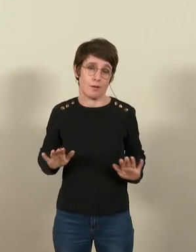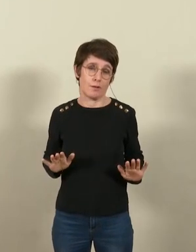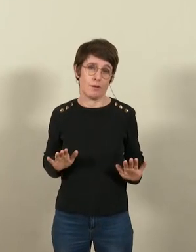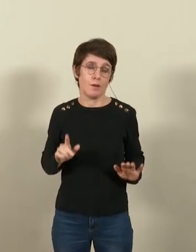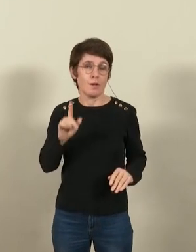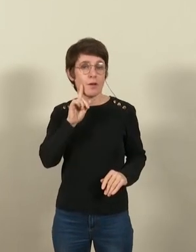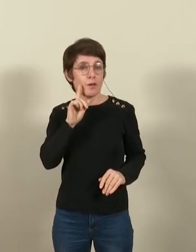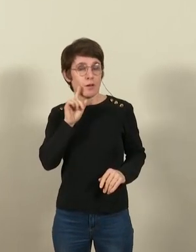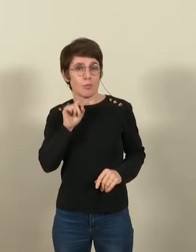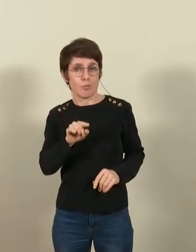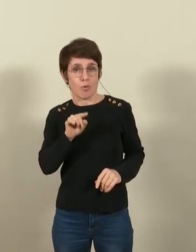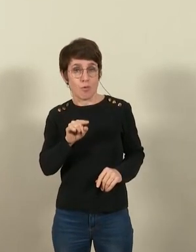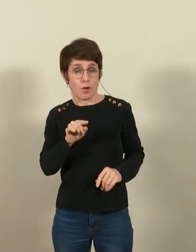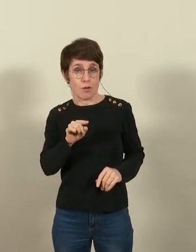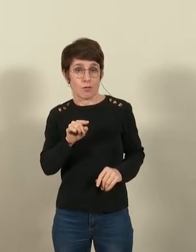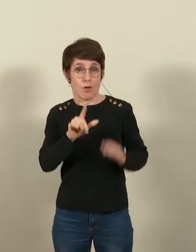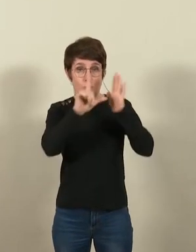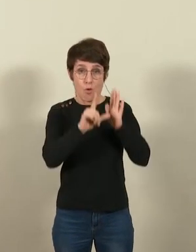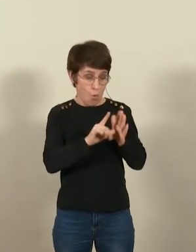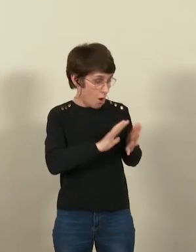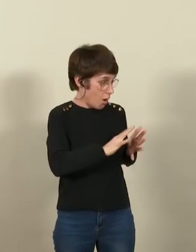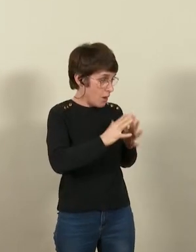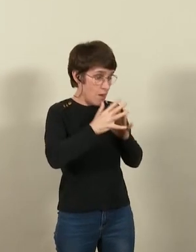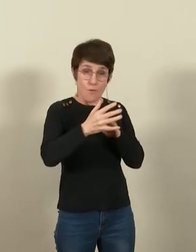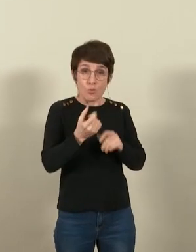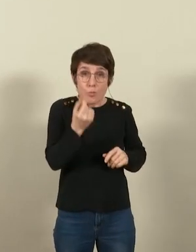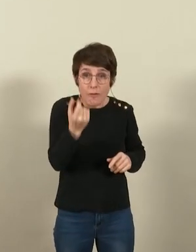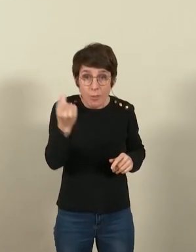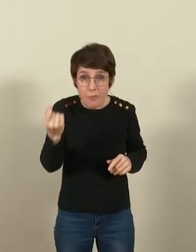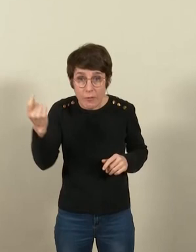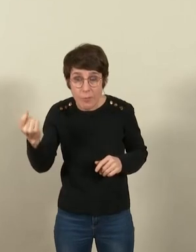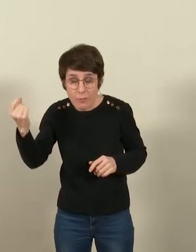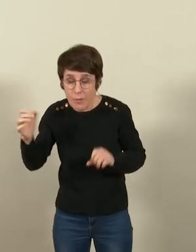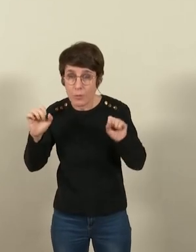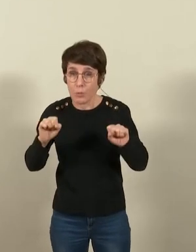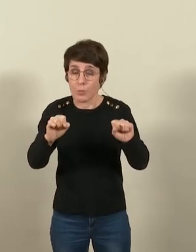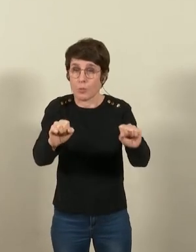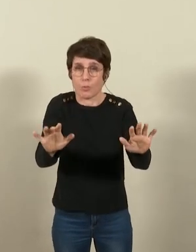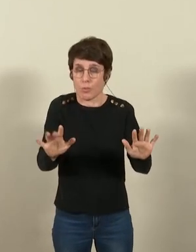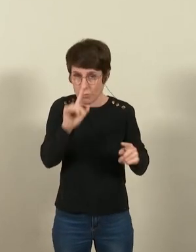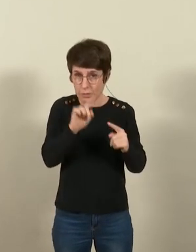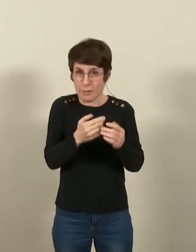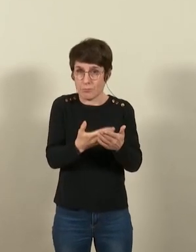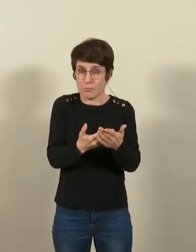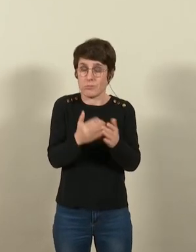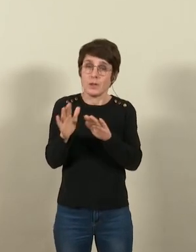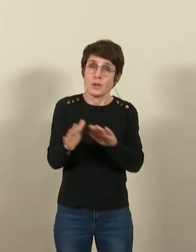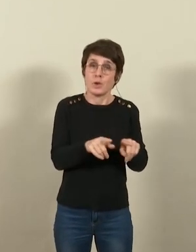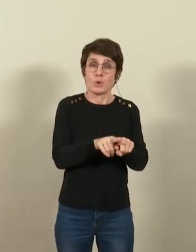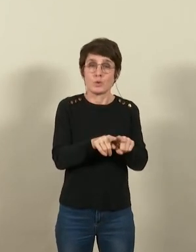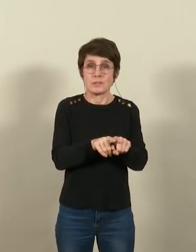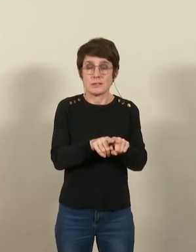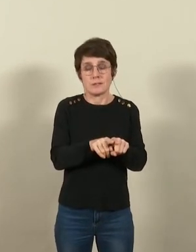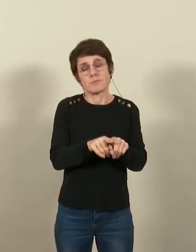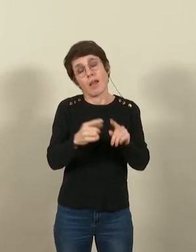part parce que les les les évolutions juridiques vont vite législative notamment vont très très vite sur ces questions-là et que par ailleurs avoir des